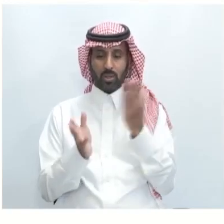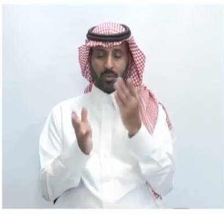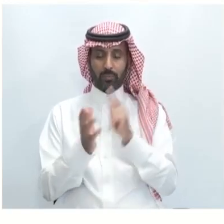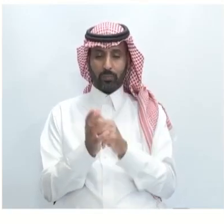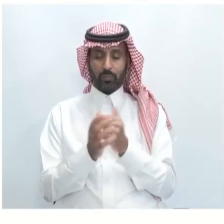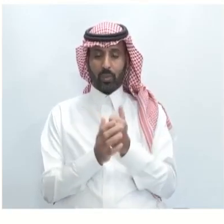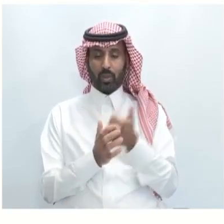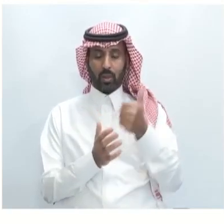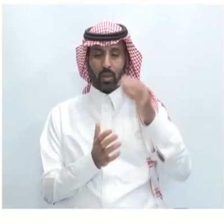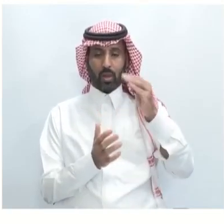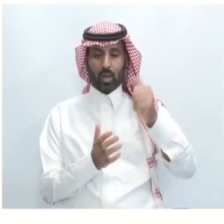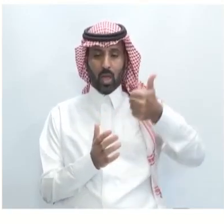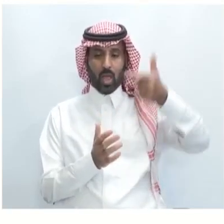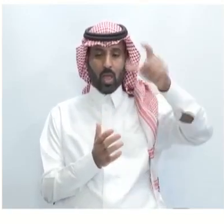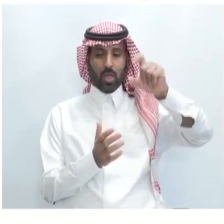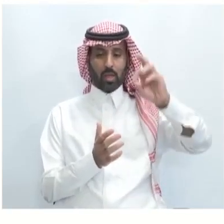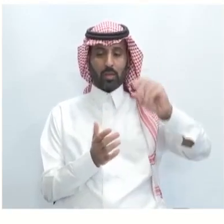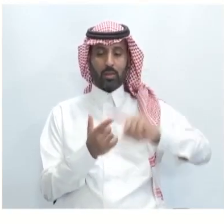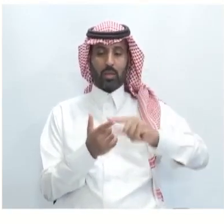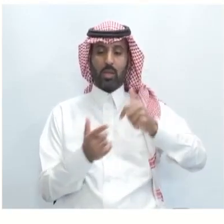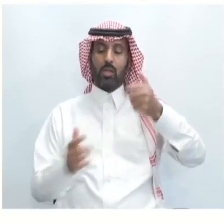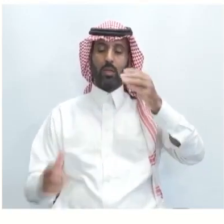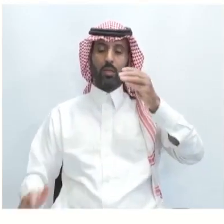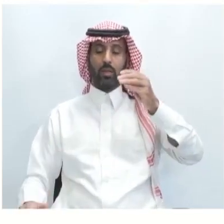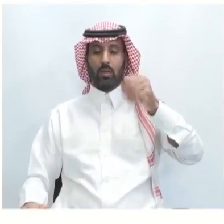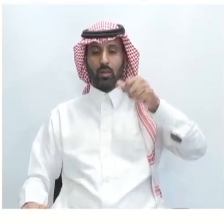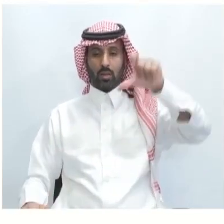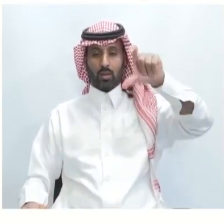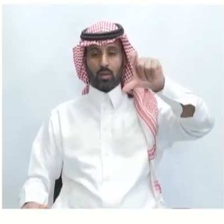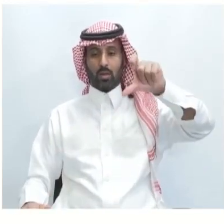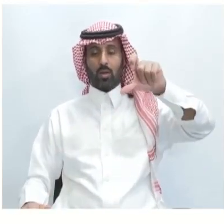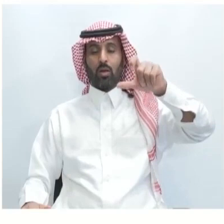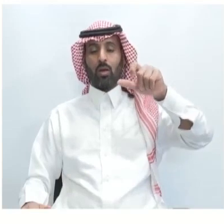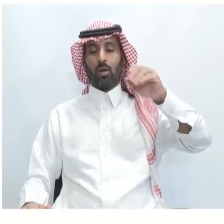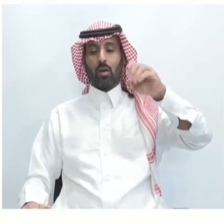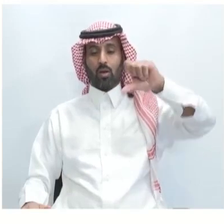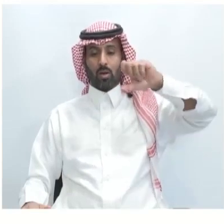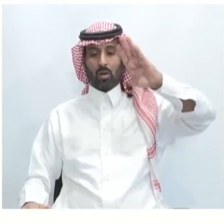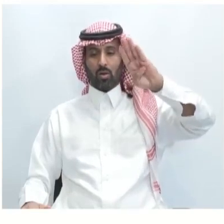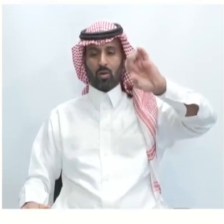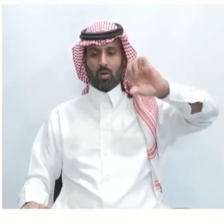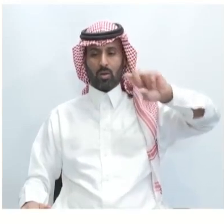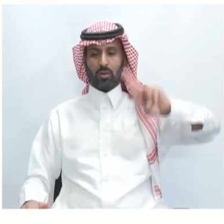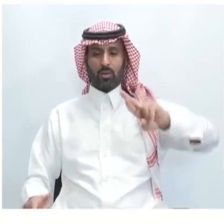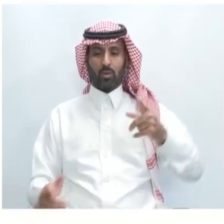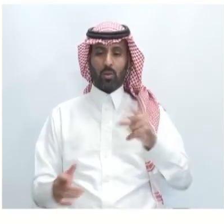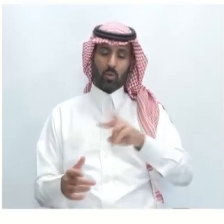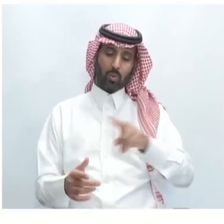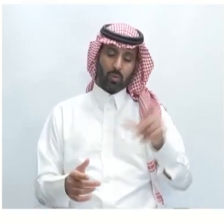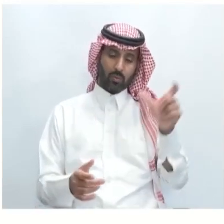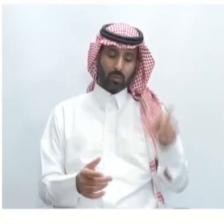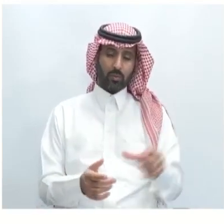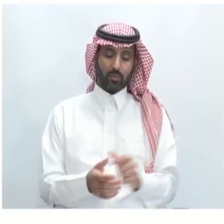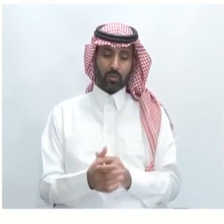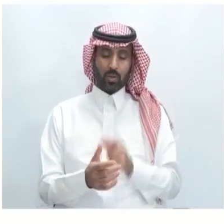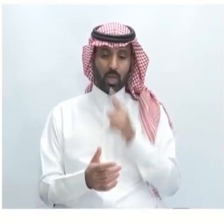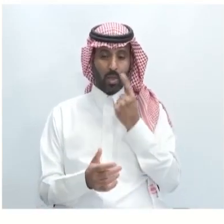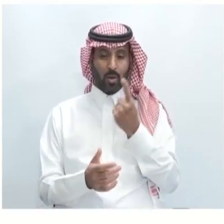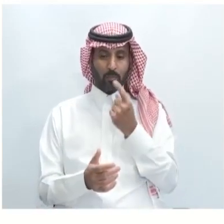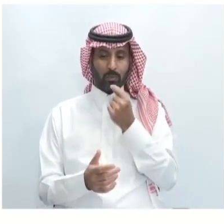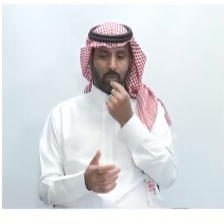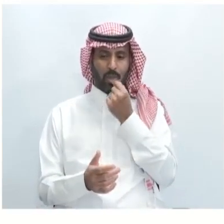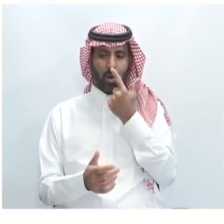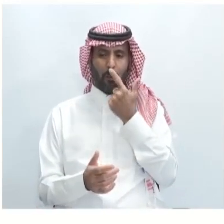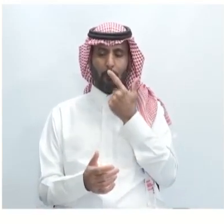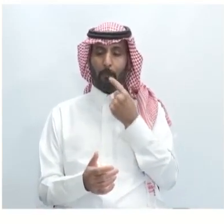وهي الجلوكوز والجالككتوز والفركتوز وسيكون الفرق بينها اذا السكريات